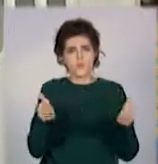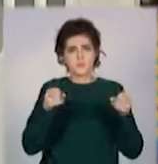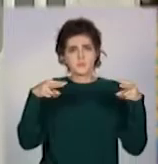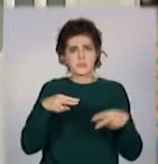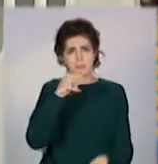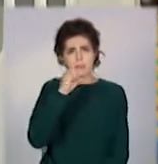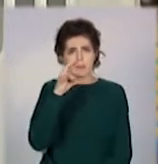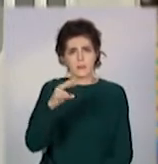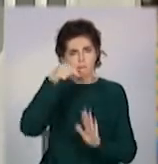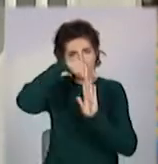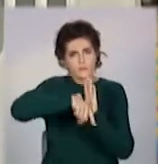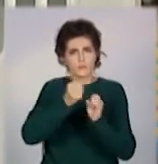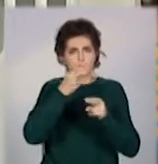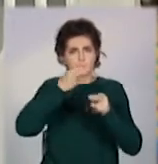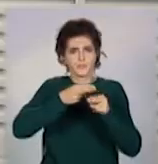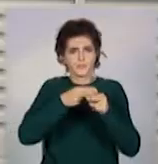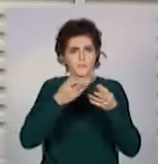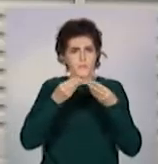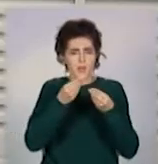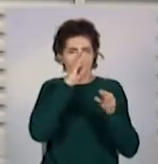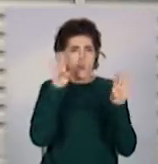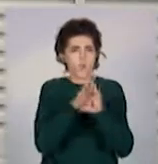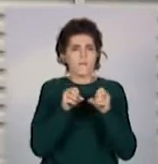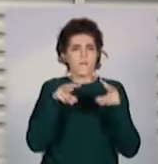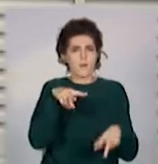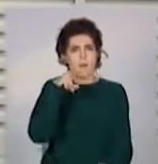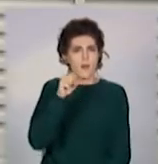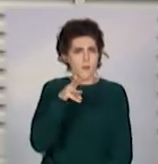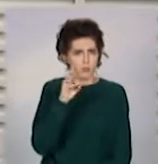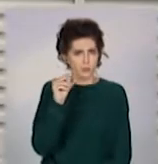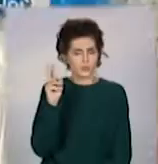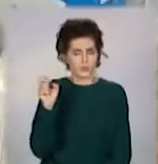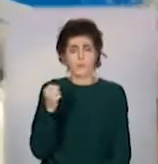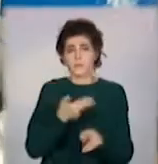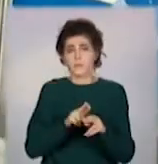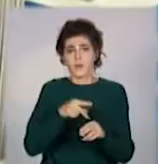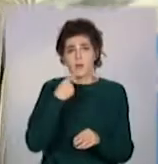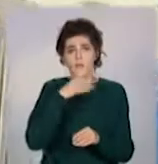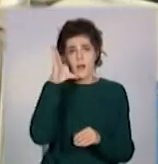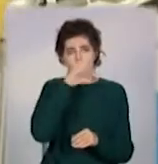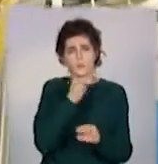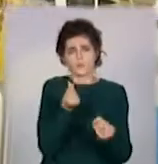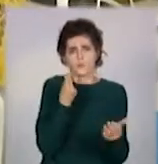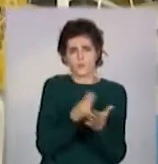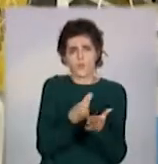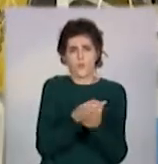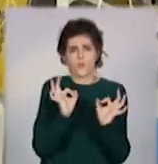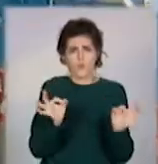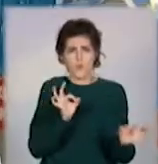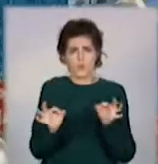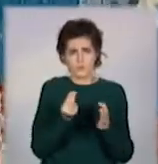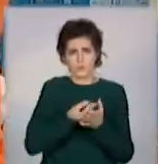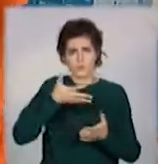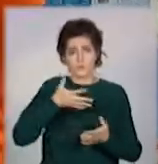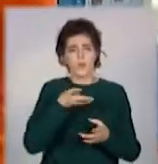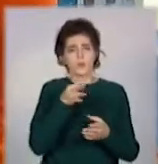під залізом начинка, як у звичайних лампочках, та з закритим. За них доведеться викласти дещо більше грошей.